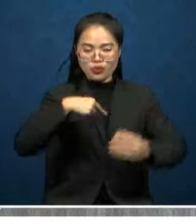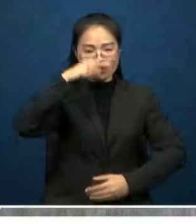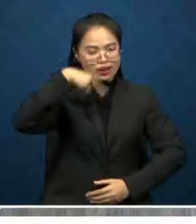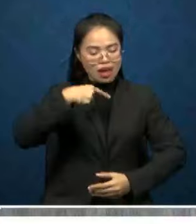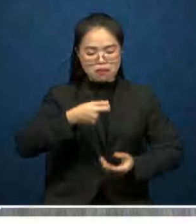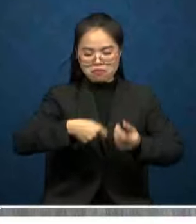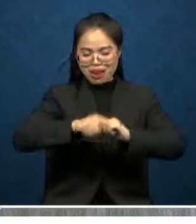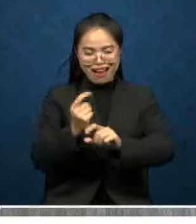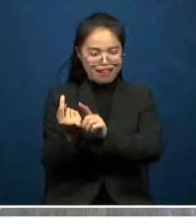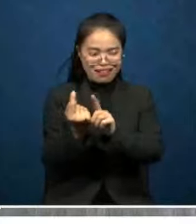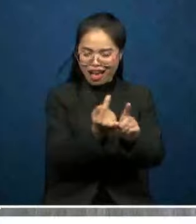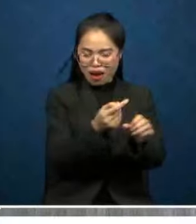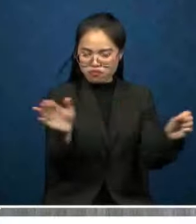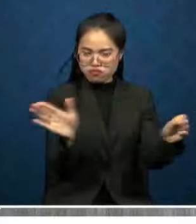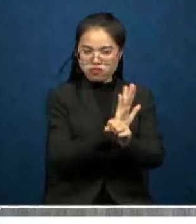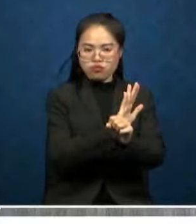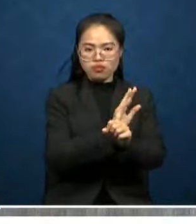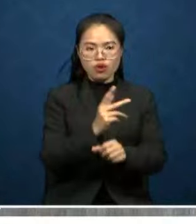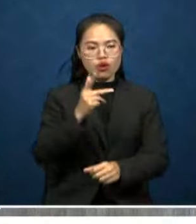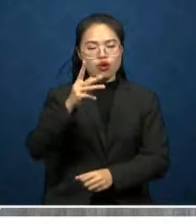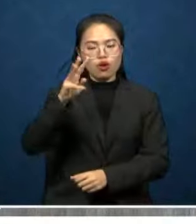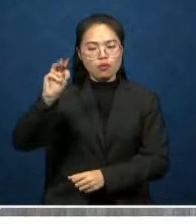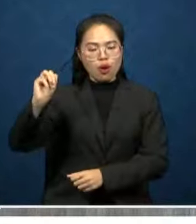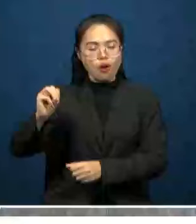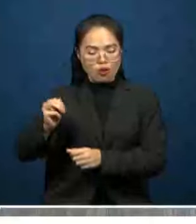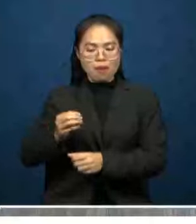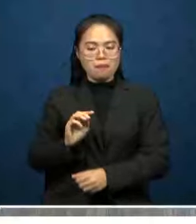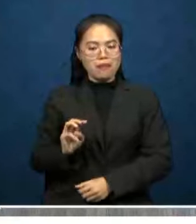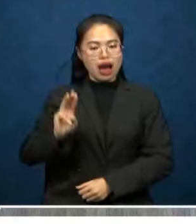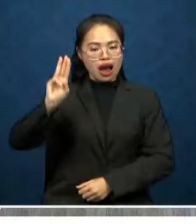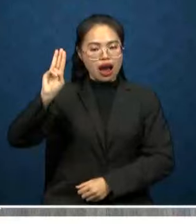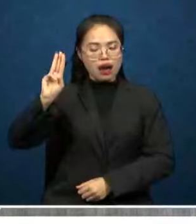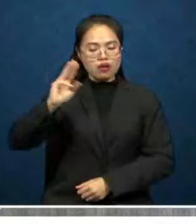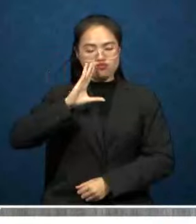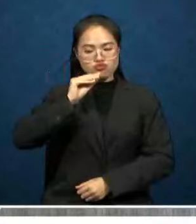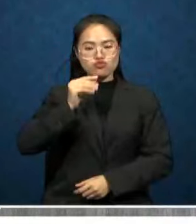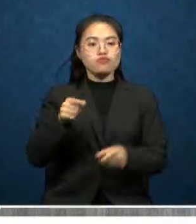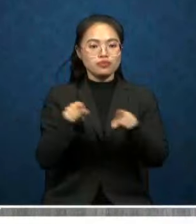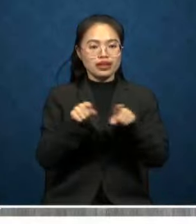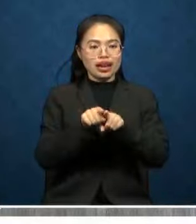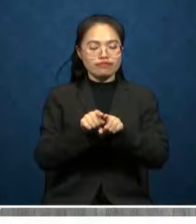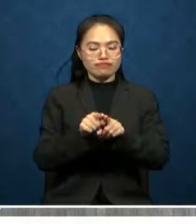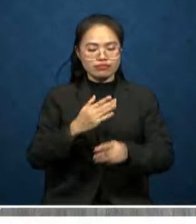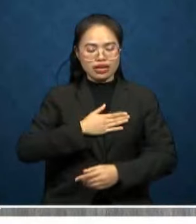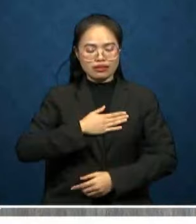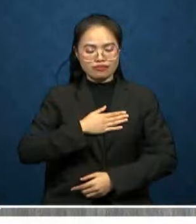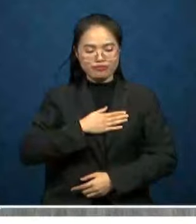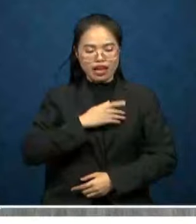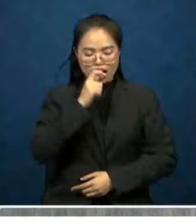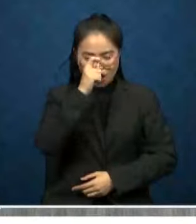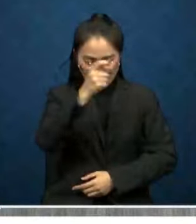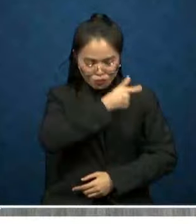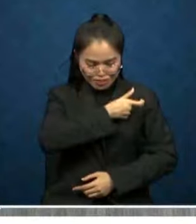ทุกประการคณะรัฐมนตรีก็ต้องปฏิญาณตนว่าข้าพระพุทธเจ้าจะจงรักภักดีต่อพระ